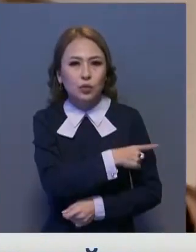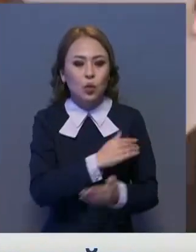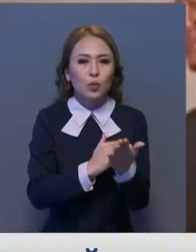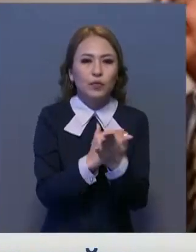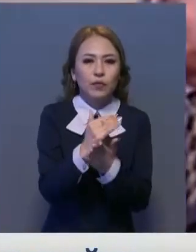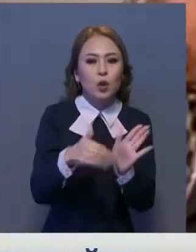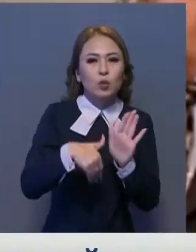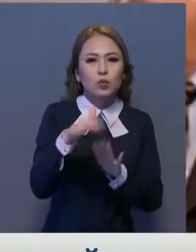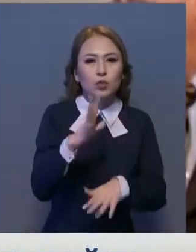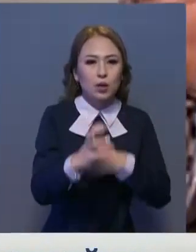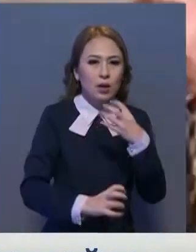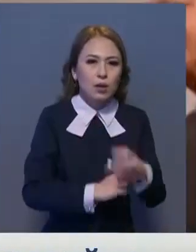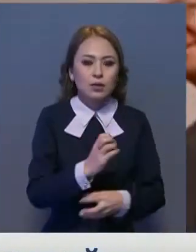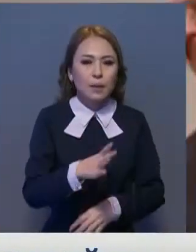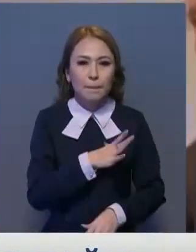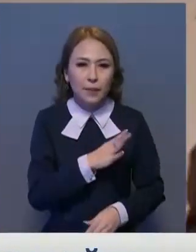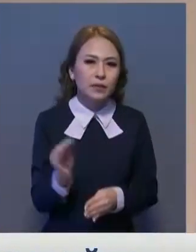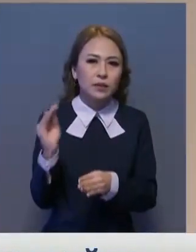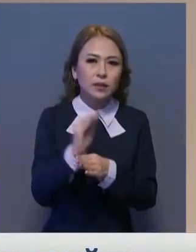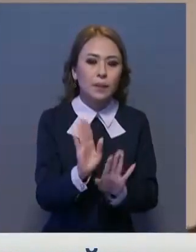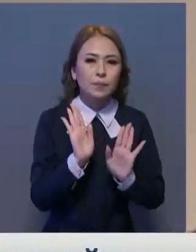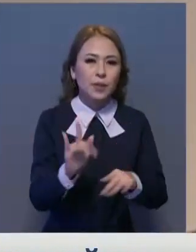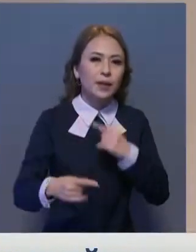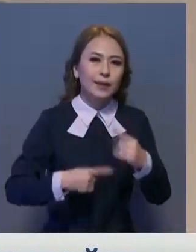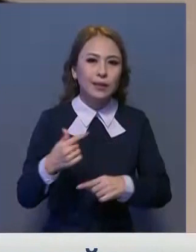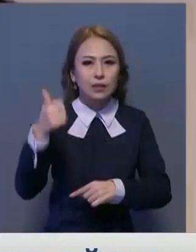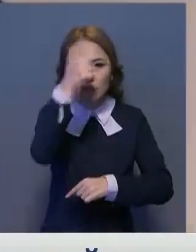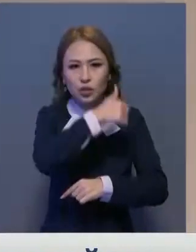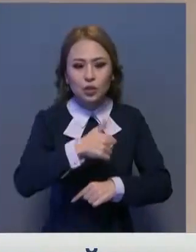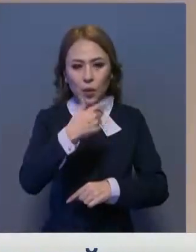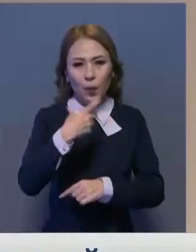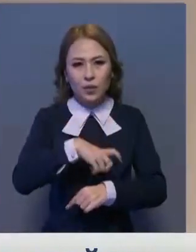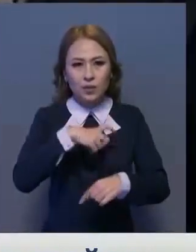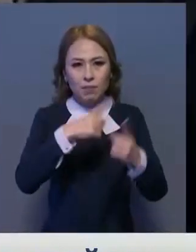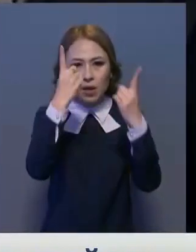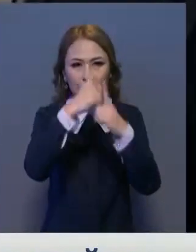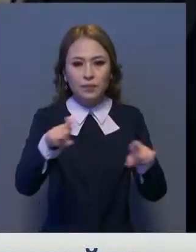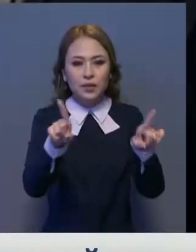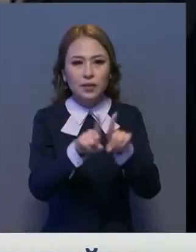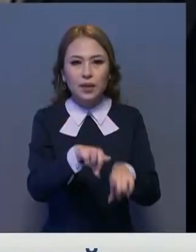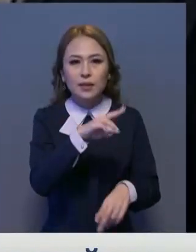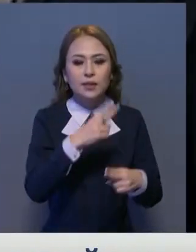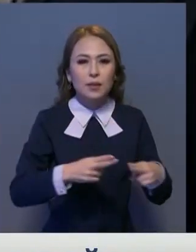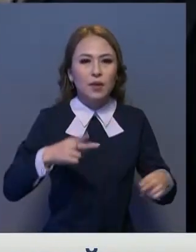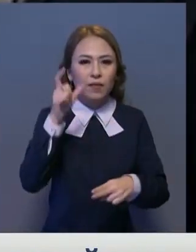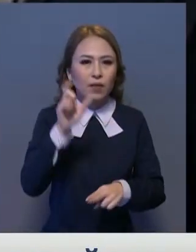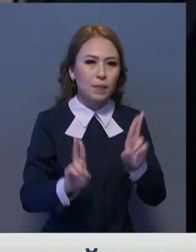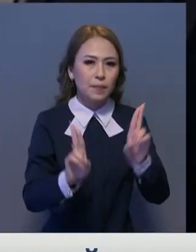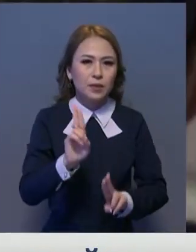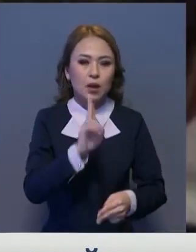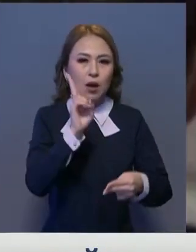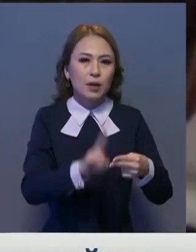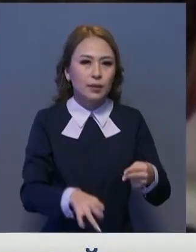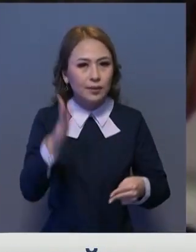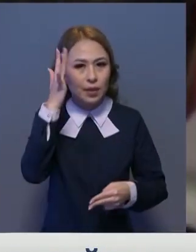артып, әлемдегі ықпалы зорая түсті. Бірақ келер жылы бұған дейін өзі мәлімдегендей, темір фрау саяси мансабын